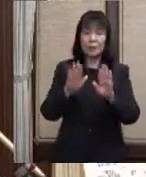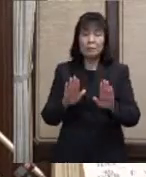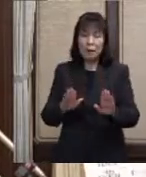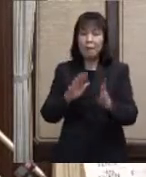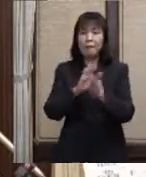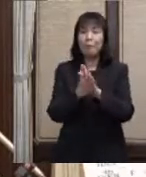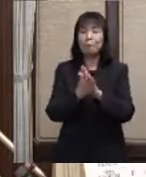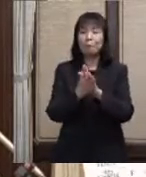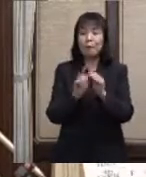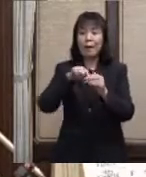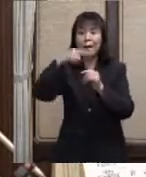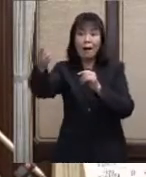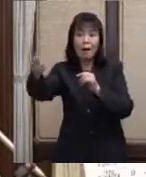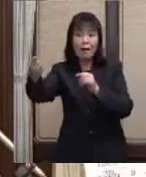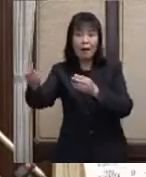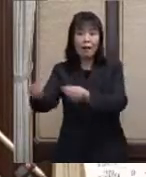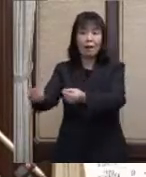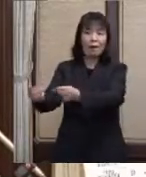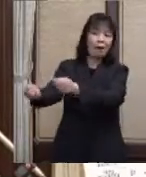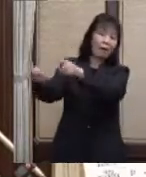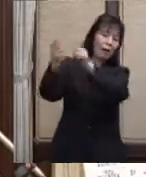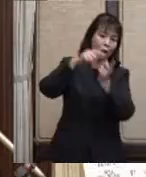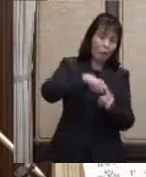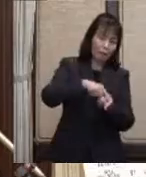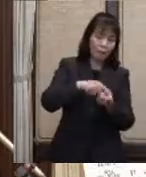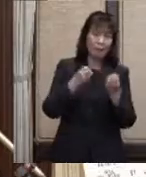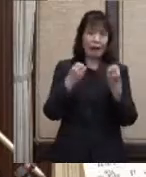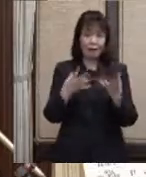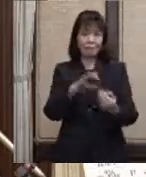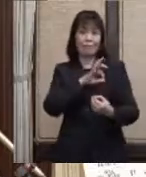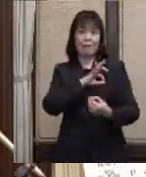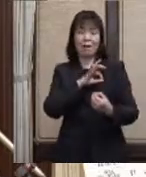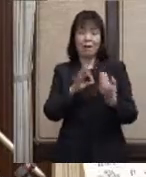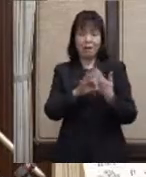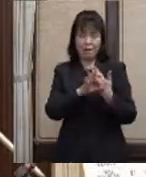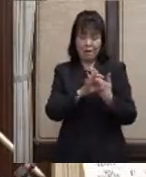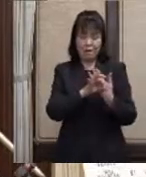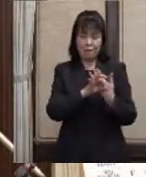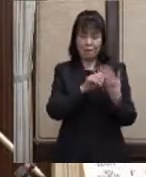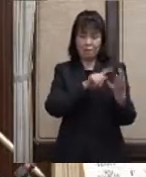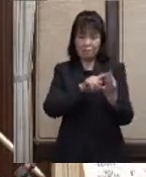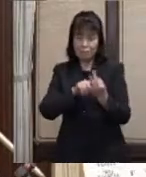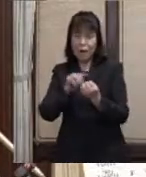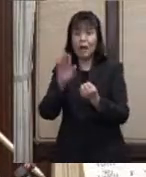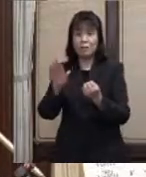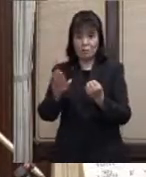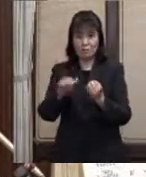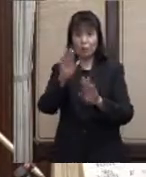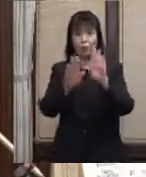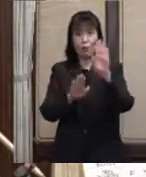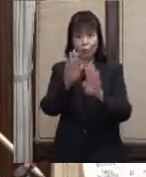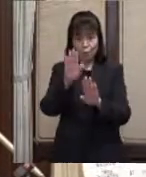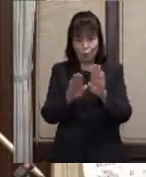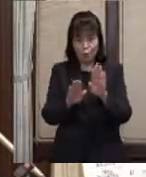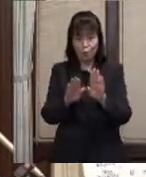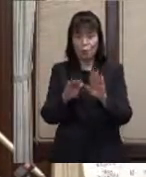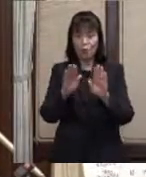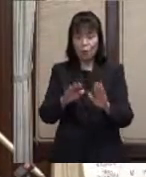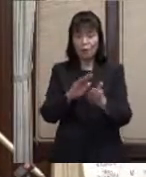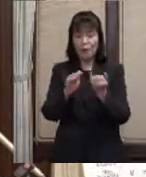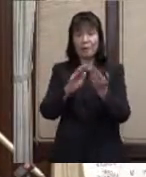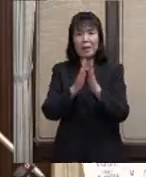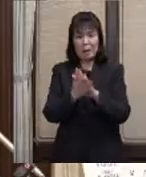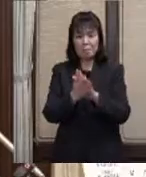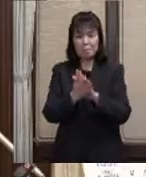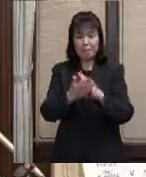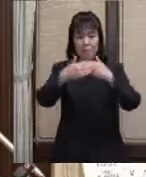にも県外からの感染と思われる新規事例が続いています。こうした状況であり、本県のやっぱ